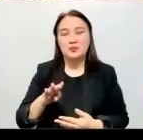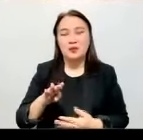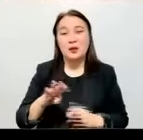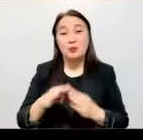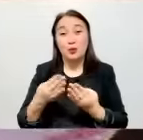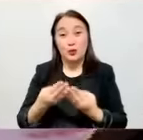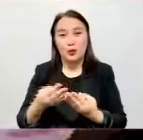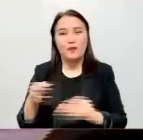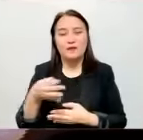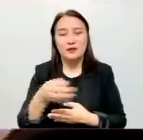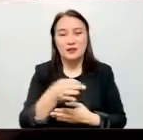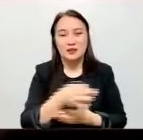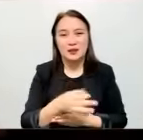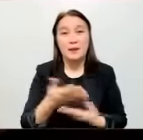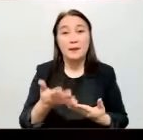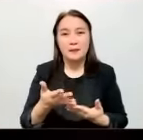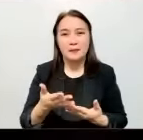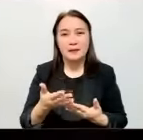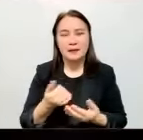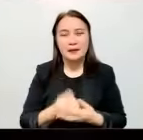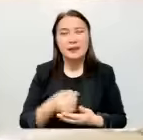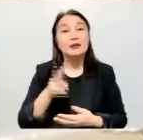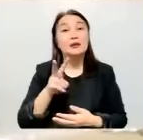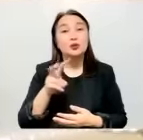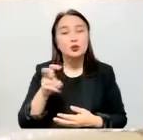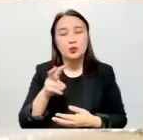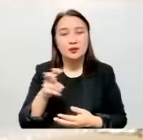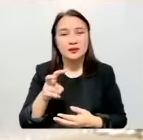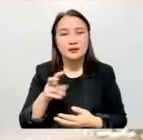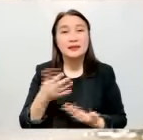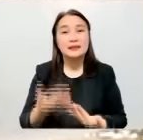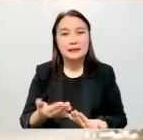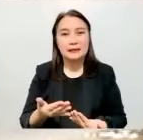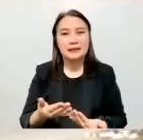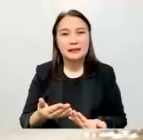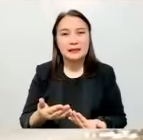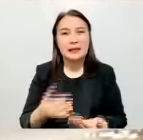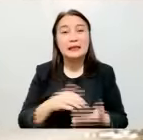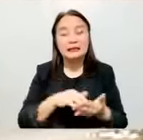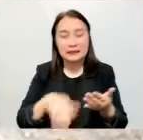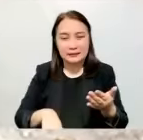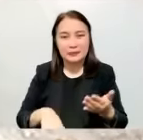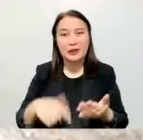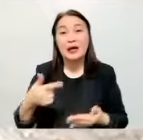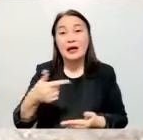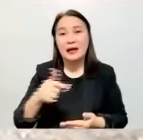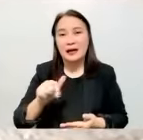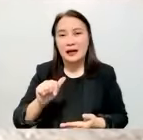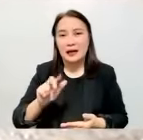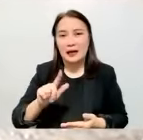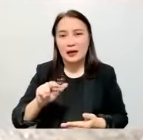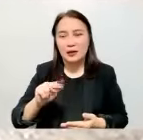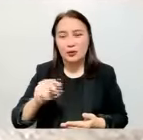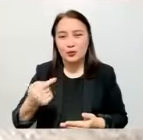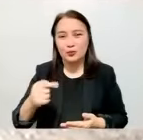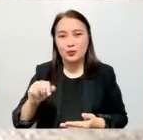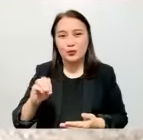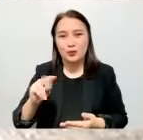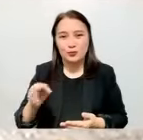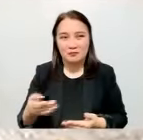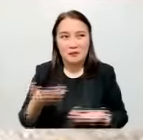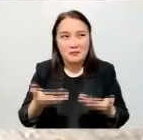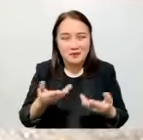talaga sa 200 pesos ang pinakamurang galunggo. Malabo raw na maibaba pa dyan ang presyo, lalo't kung may dagdag gasto sa